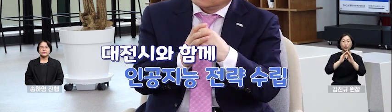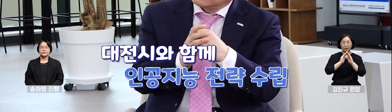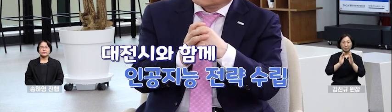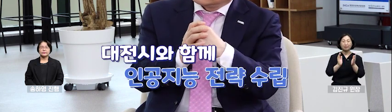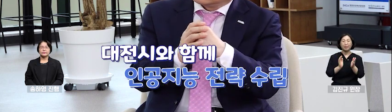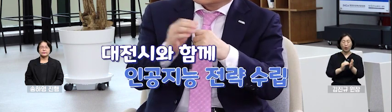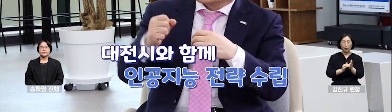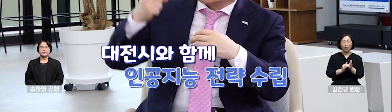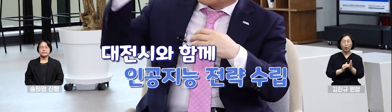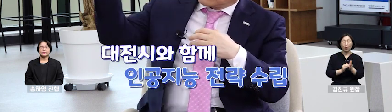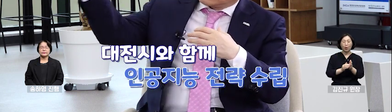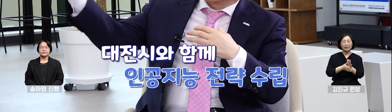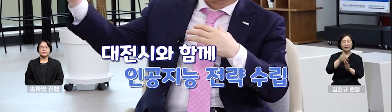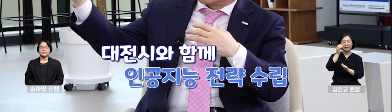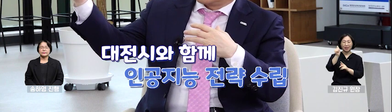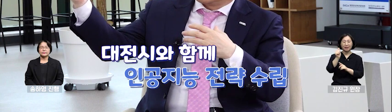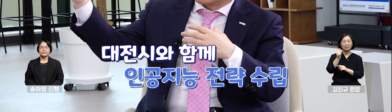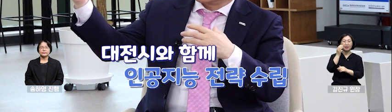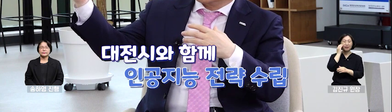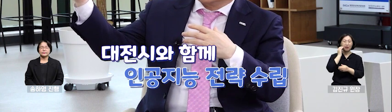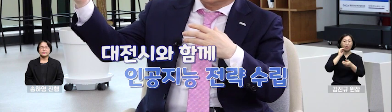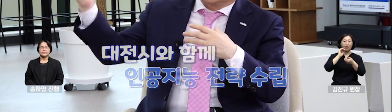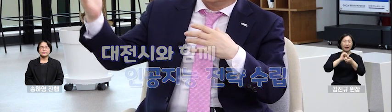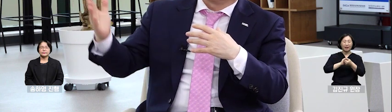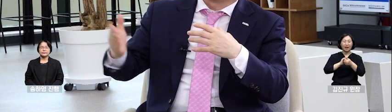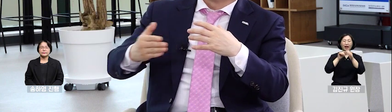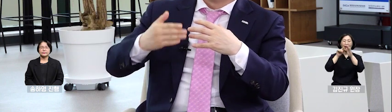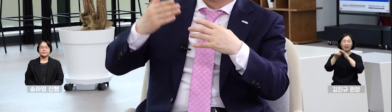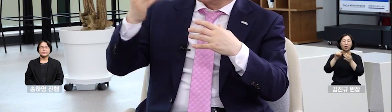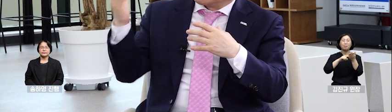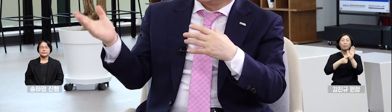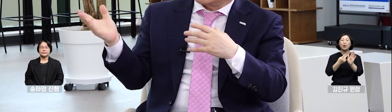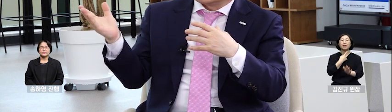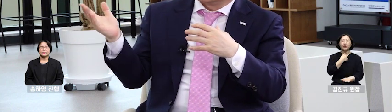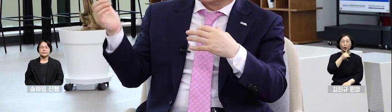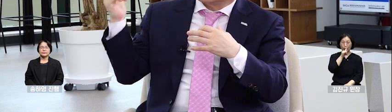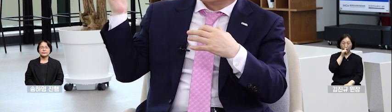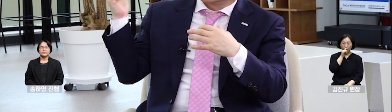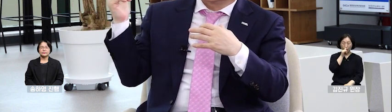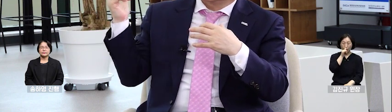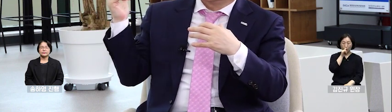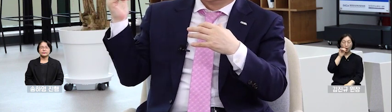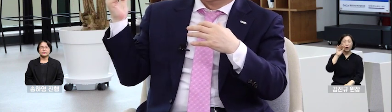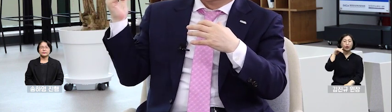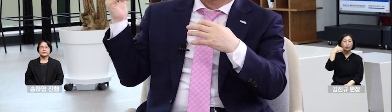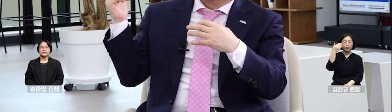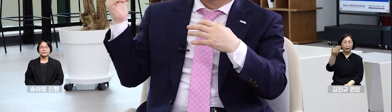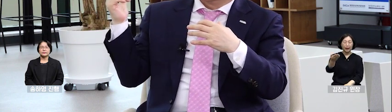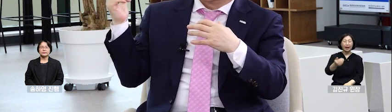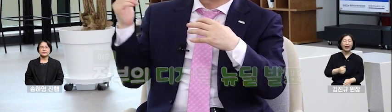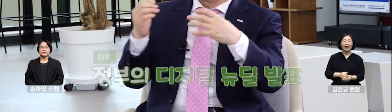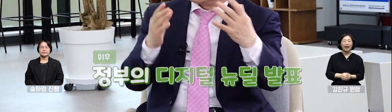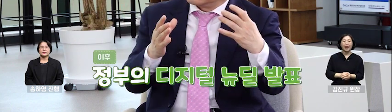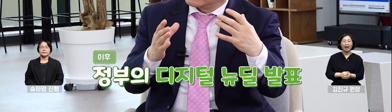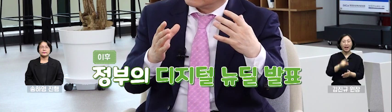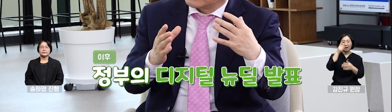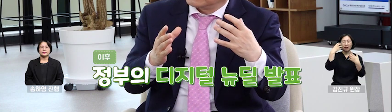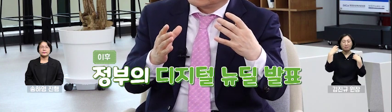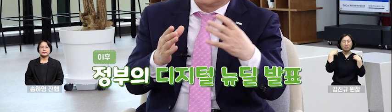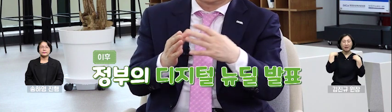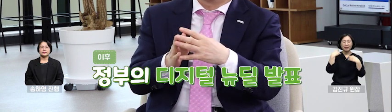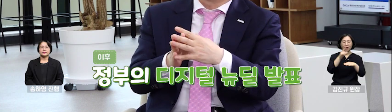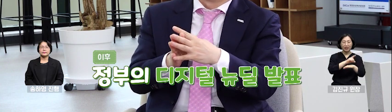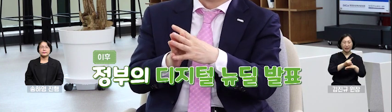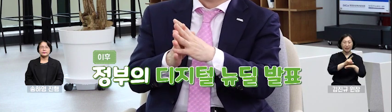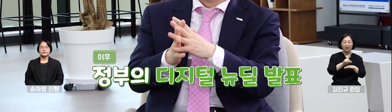그거를 실장님이 청와대 가서 발표하신 적도 있고 그 이후에 이제 정부에서 어 디 셀 6일 이란